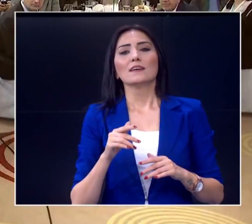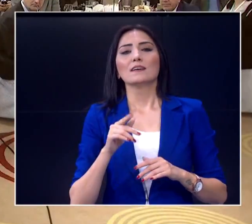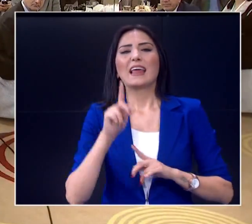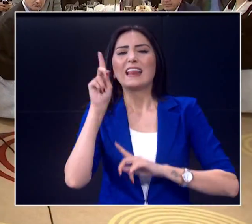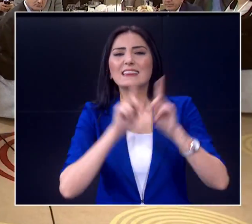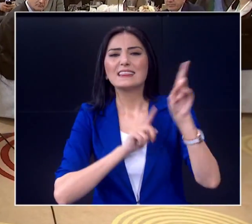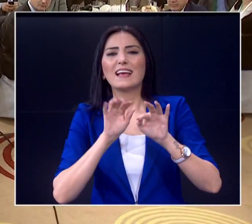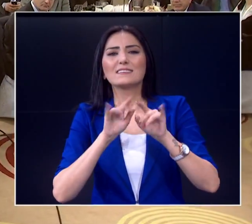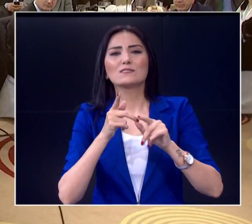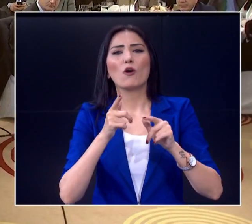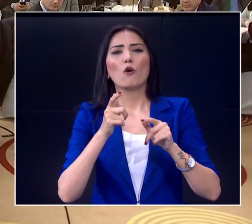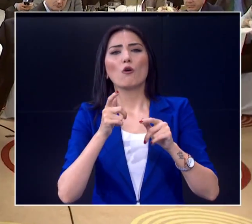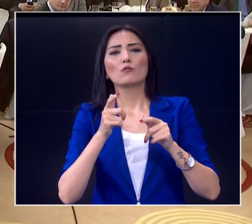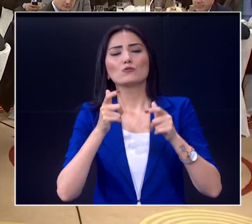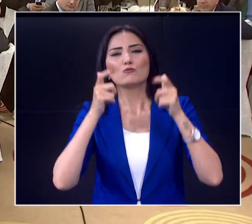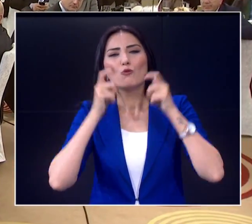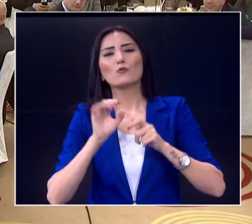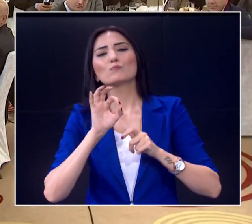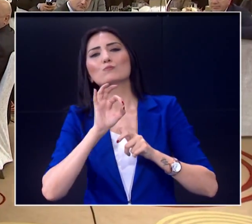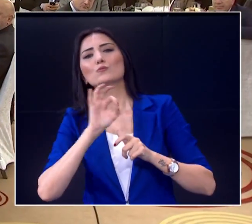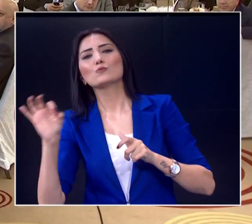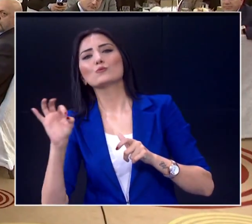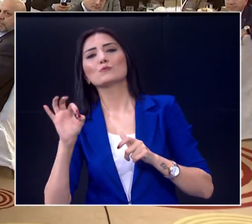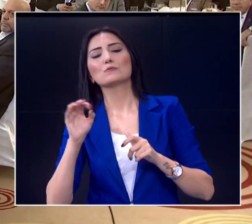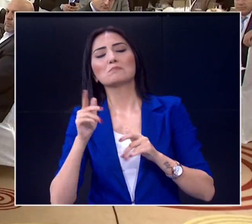medya sorumsuz medya değildir.